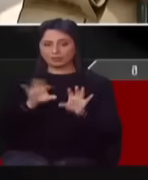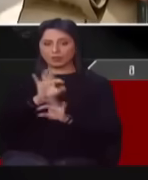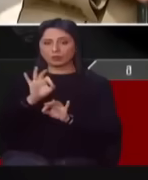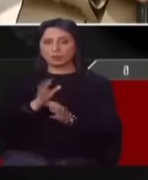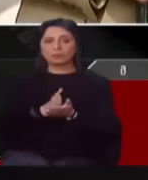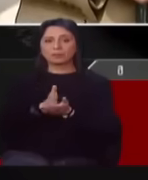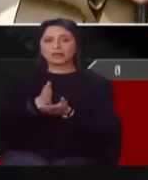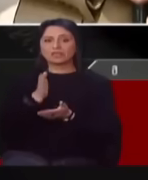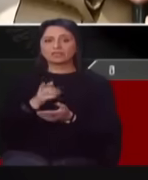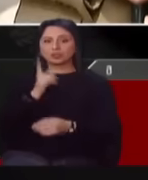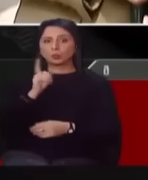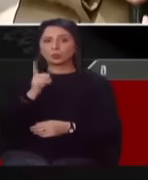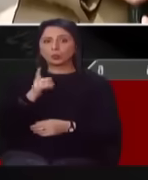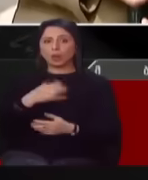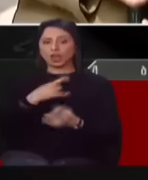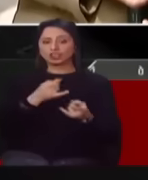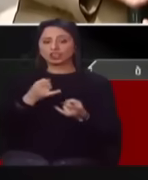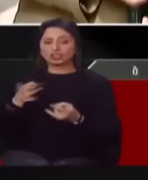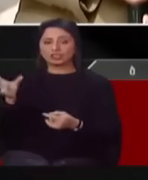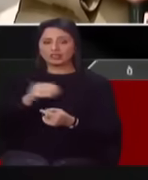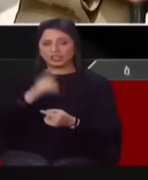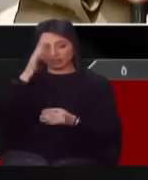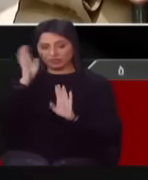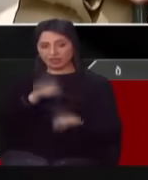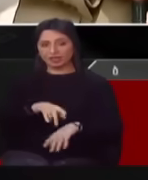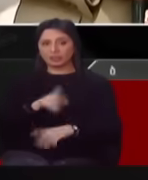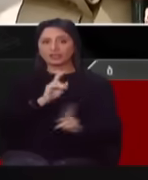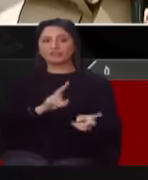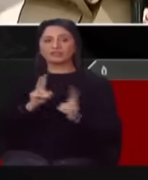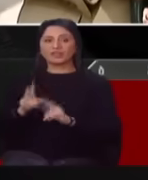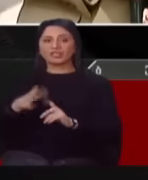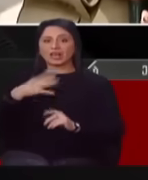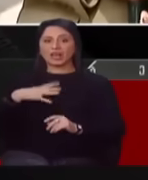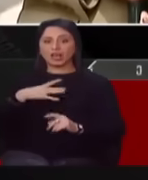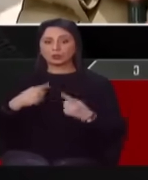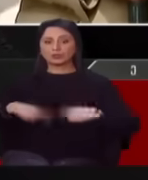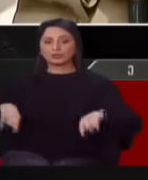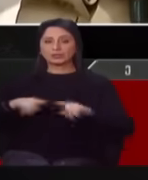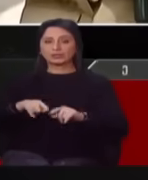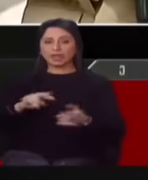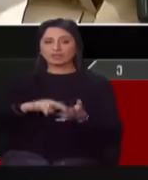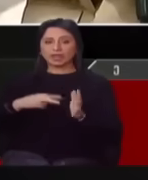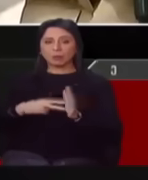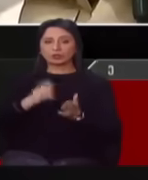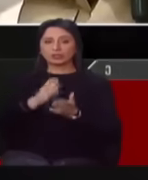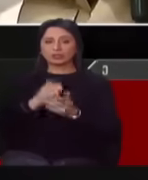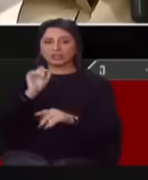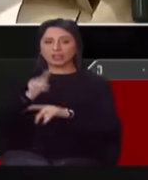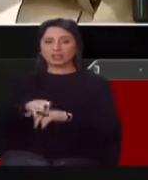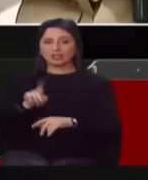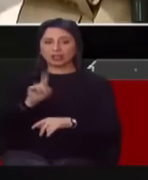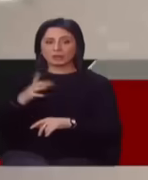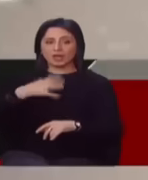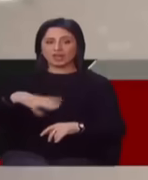კანონპროექტთან მიმართებაში მუქარას და შანტაჟს ყველამ თავი უნდა დაანებოს, ვინაიდან ქართული საზოგადოების ამოცანა არის და დაკვეთა არის,